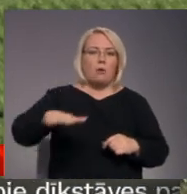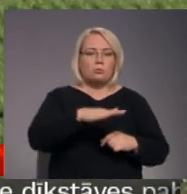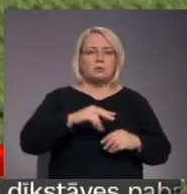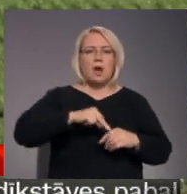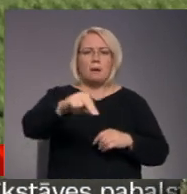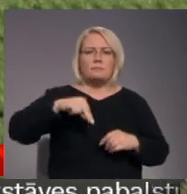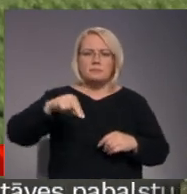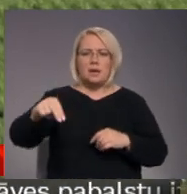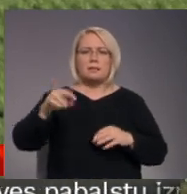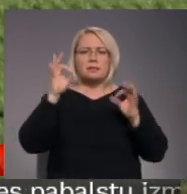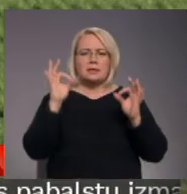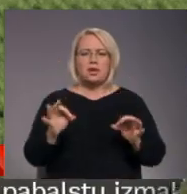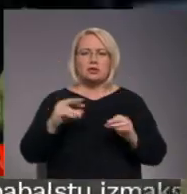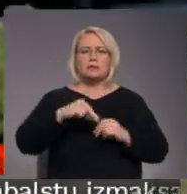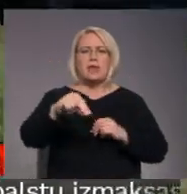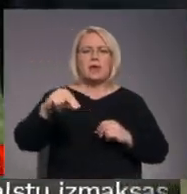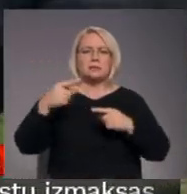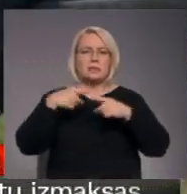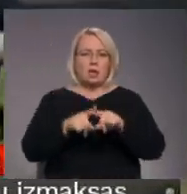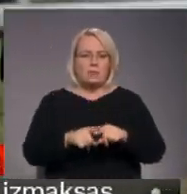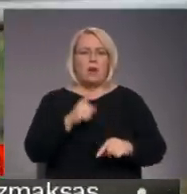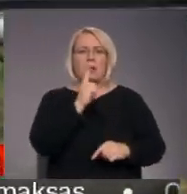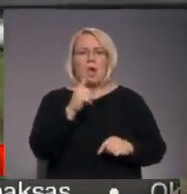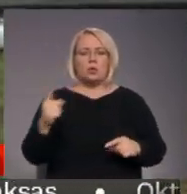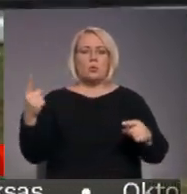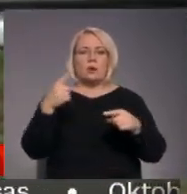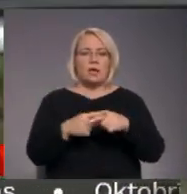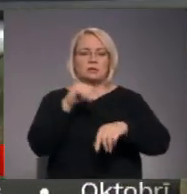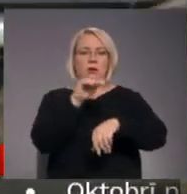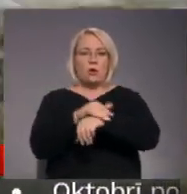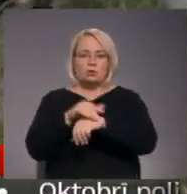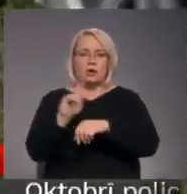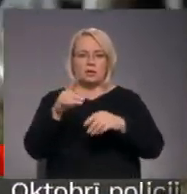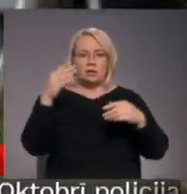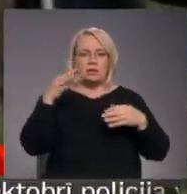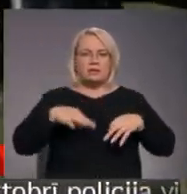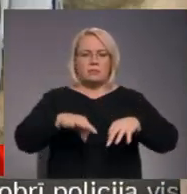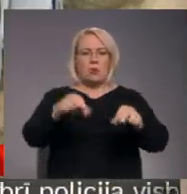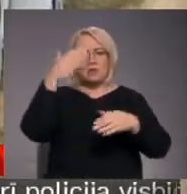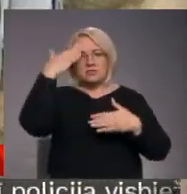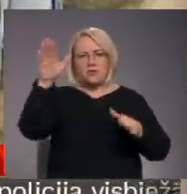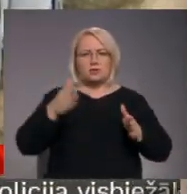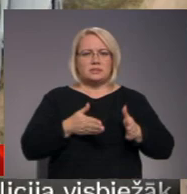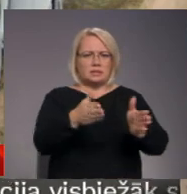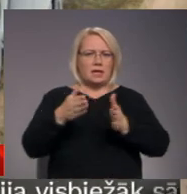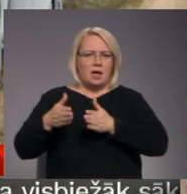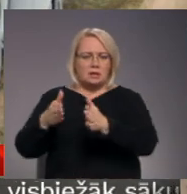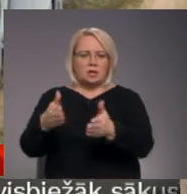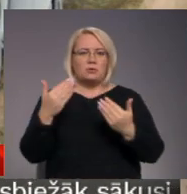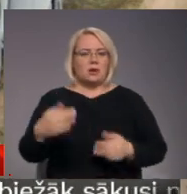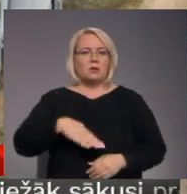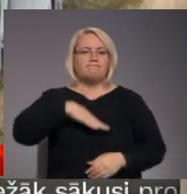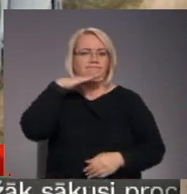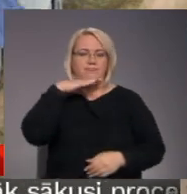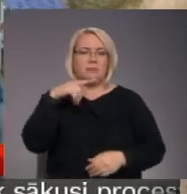apsēja ar tiešās sējas tehnolāgiju. Tomēr ik reiz nākas konstatēt izbraukātas svešas sliedes un šoruden mērs ir pilns.